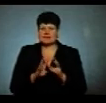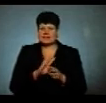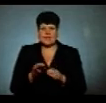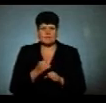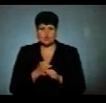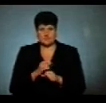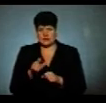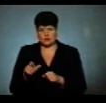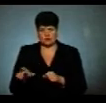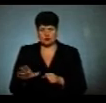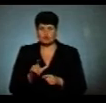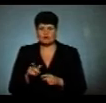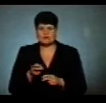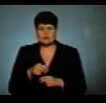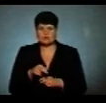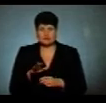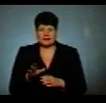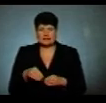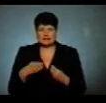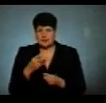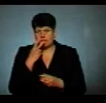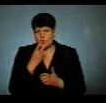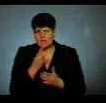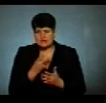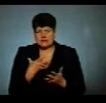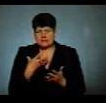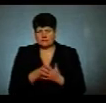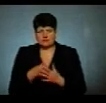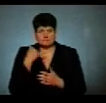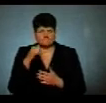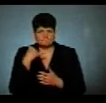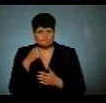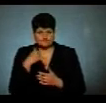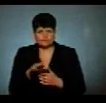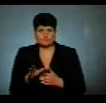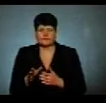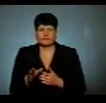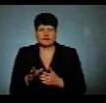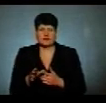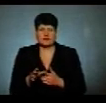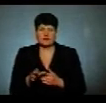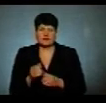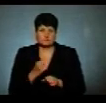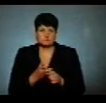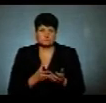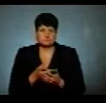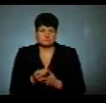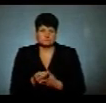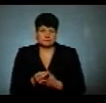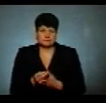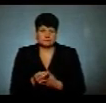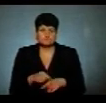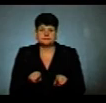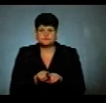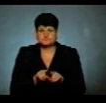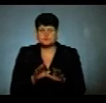працювали з людьми, щоб люди не виходили з міста, давали свої показники сьогодні в телефонному режимі, в електронному режимі, відповідно здійснювали оплату. Те ж